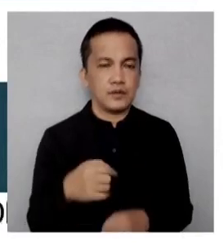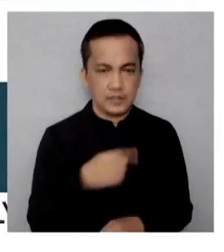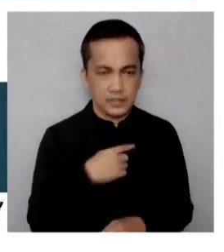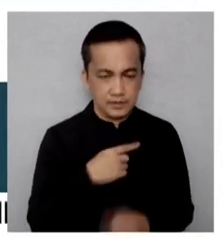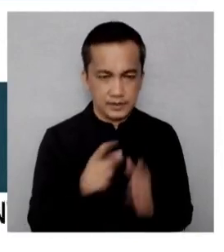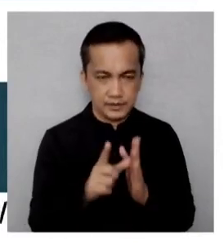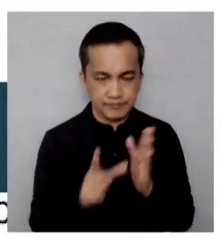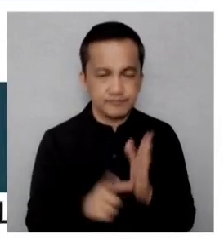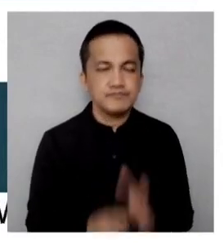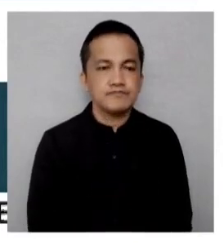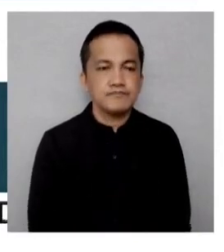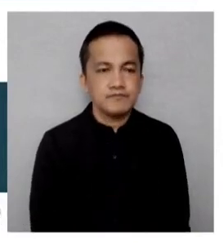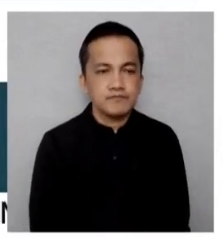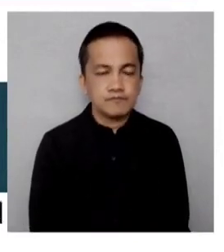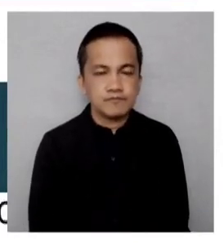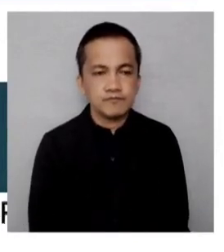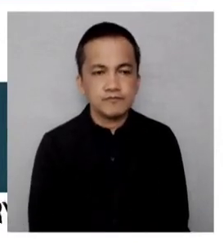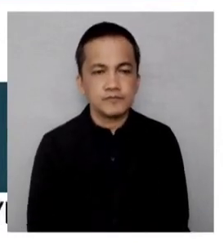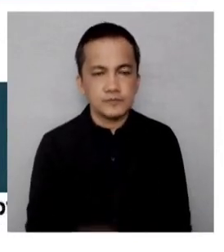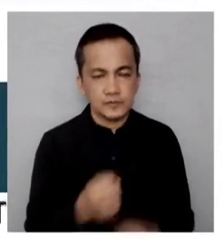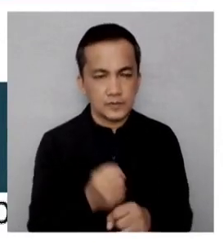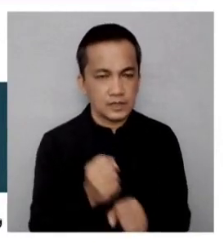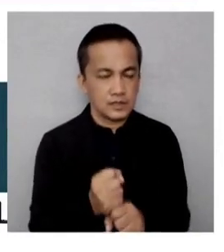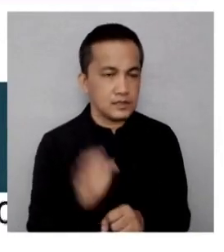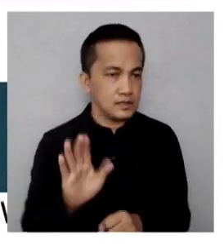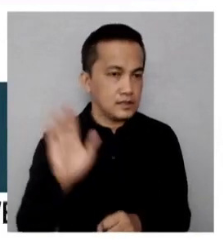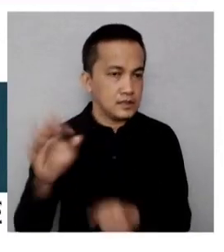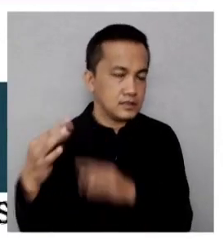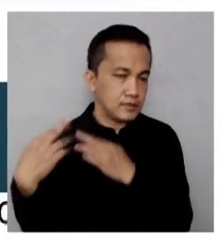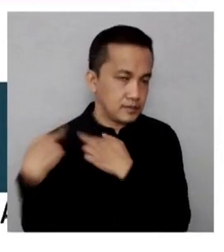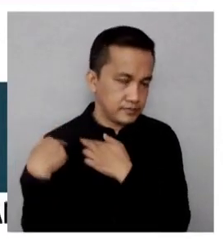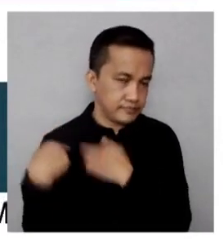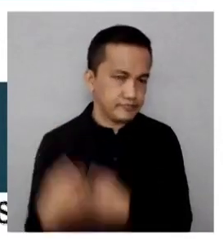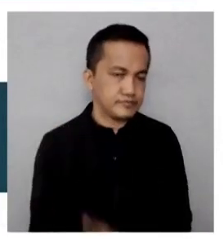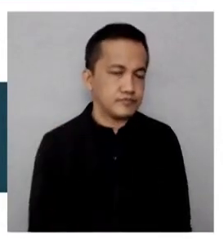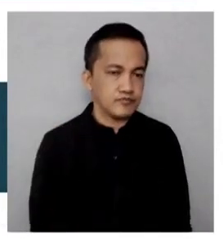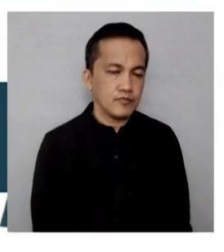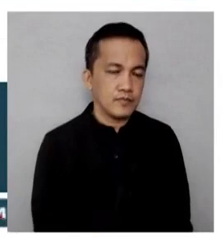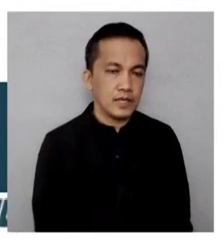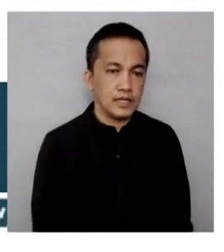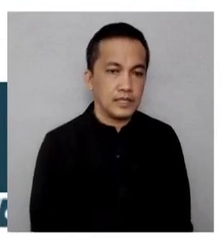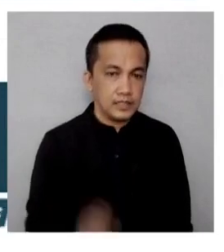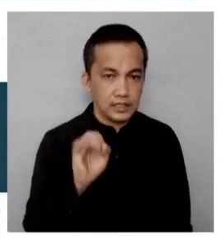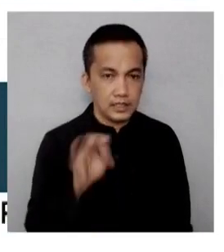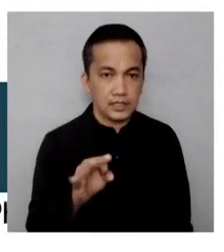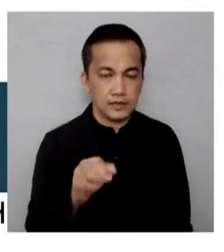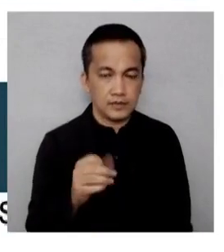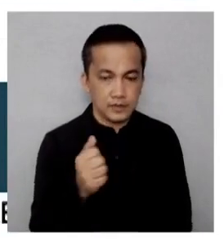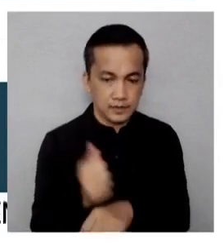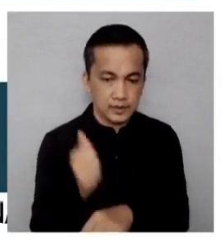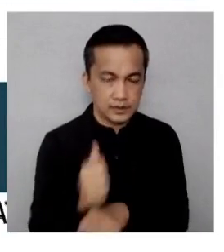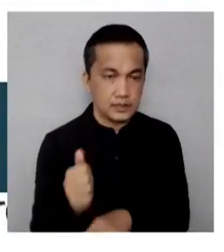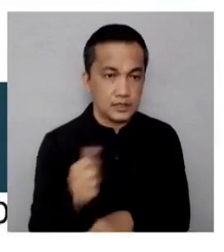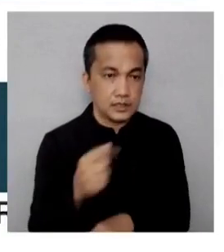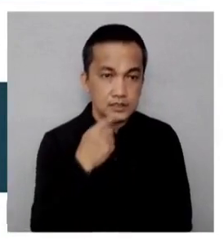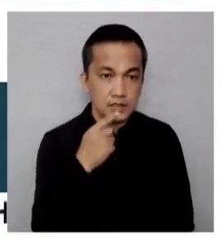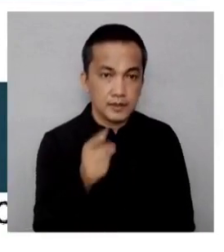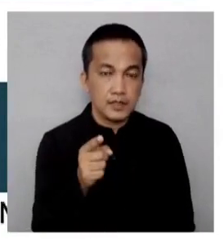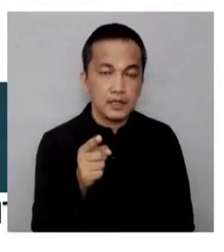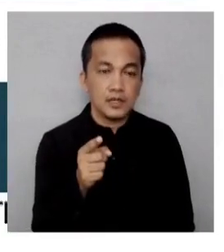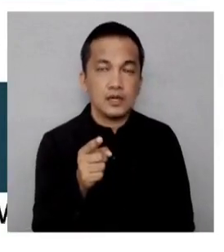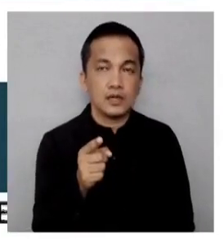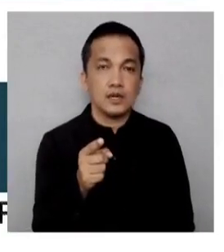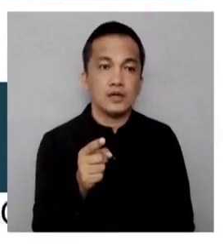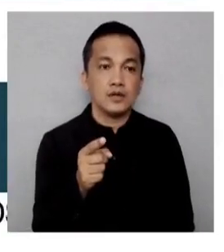batas to make him account kung just in case na yung alleged na sinasabi